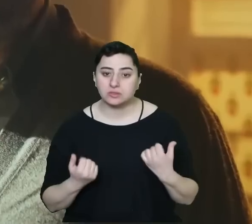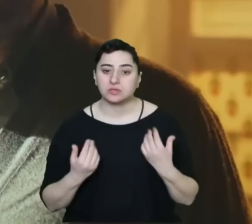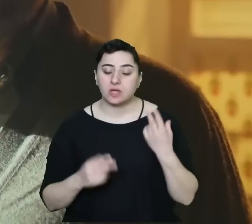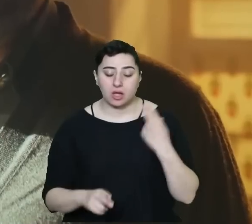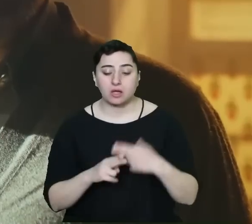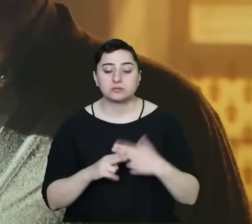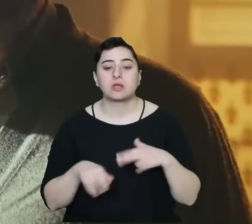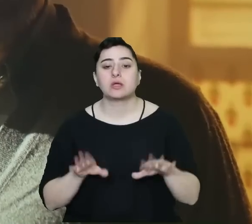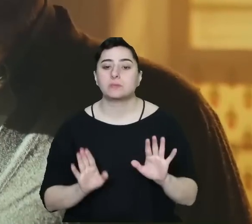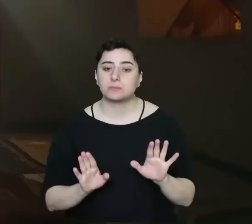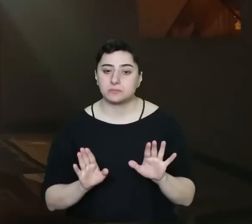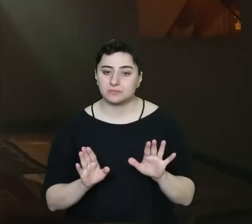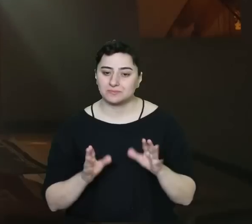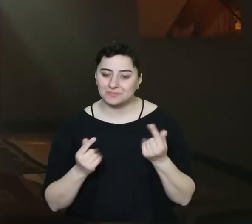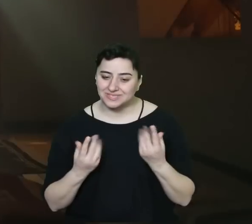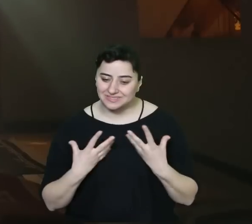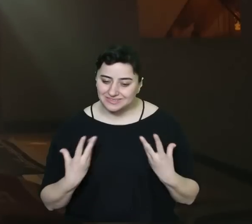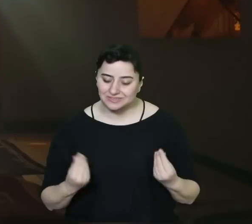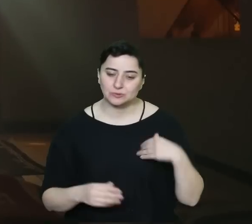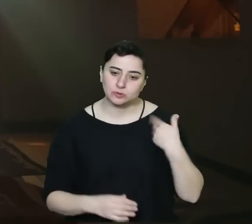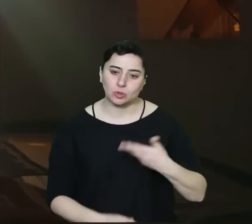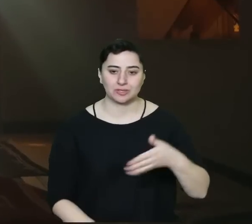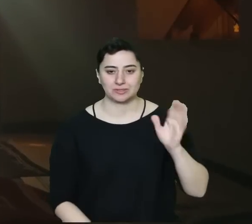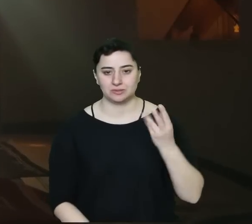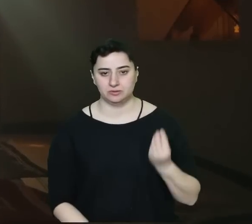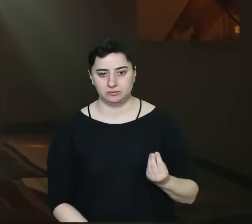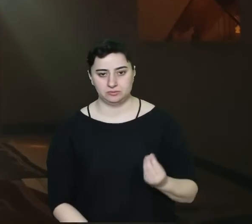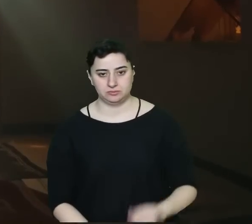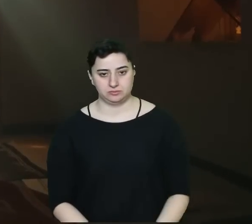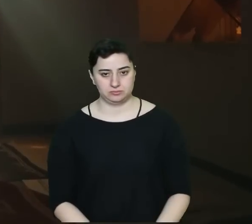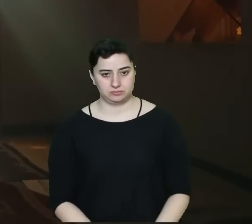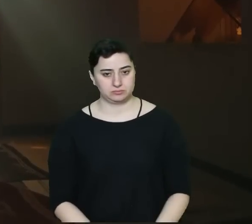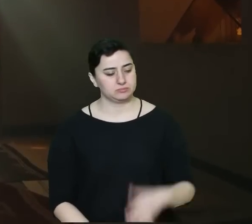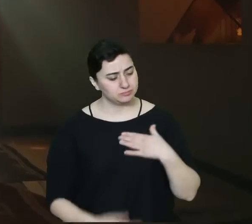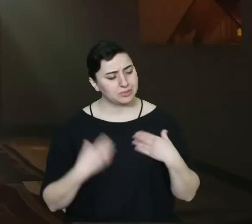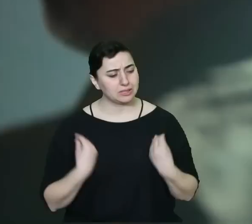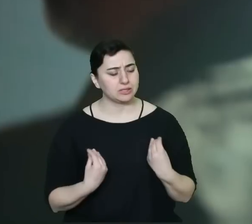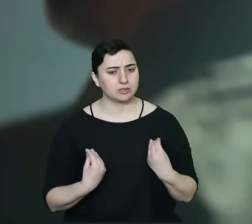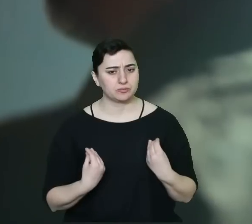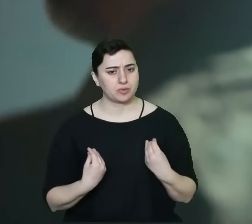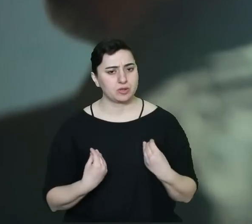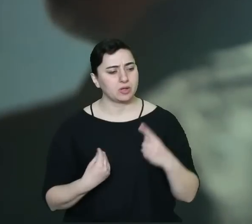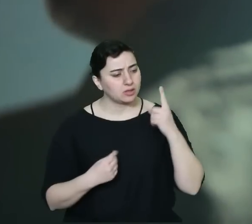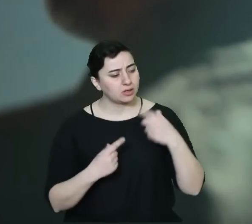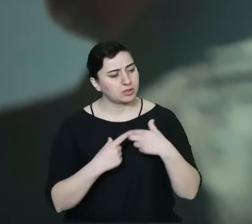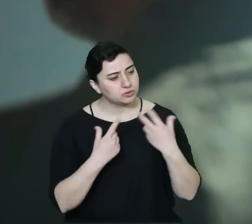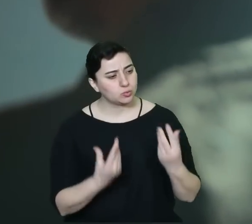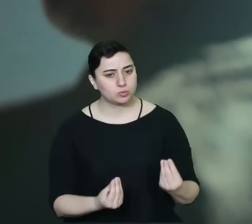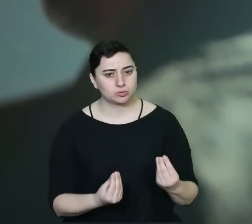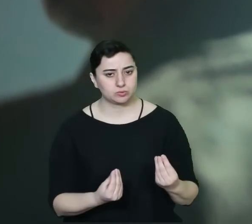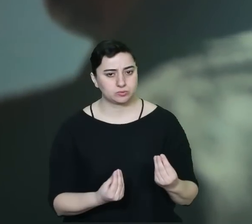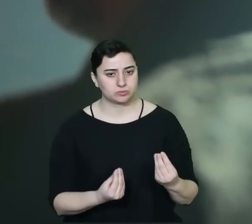Hele bir acele etme. Biraz iyileş öyle gidersin. Ben iyiyim abi. Allah senden razı